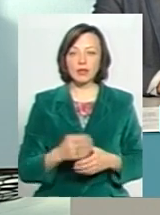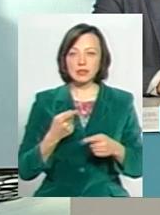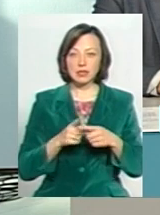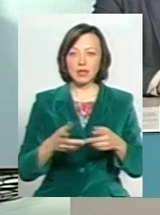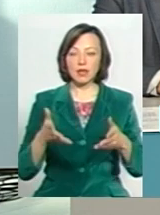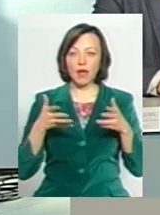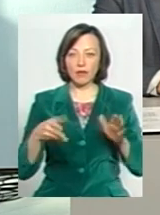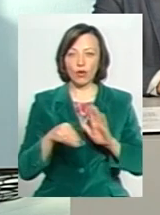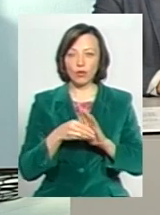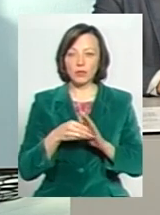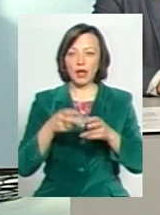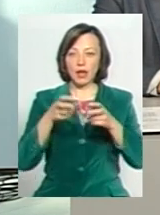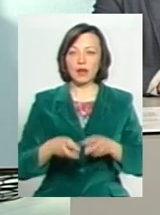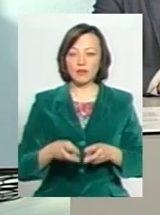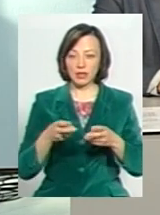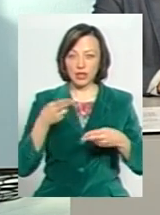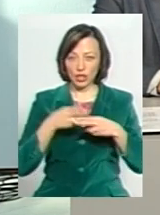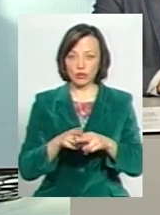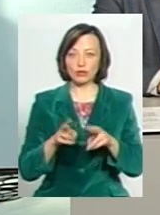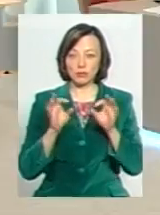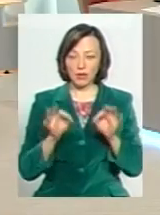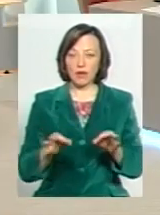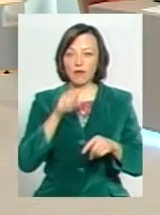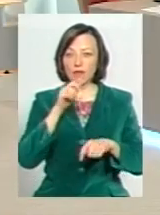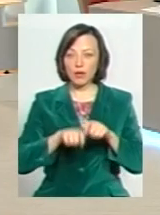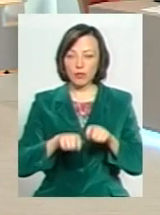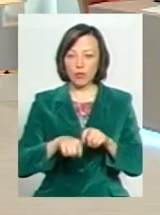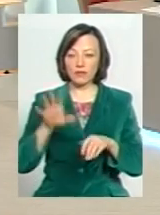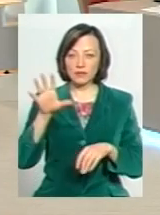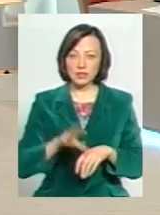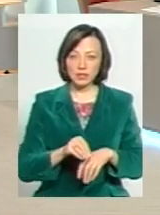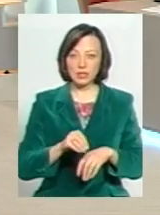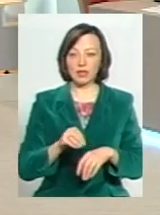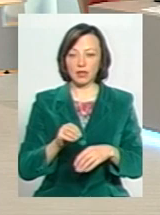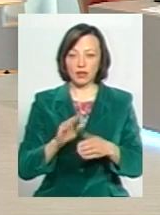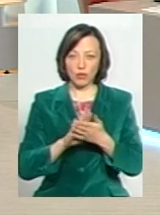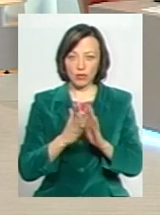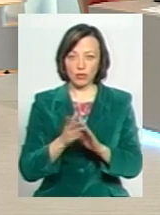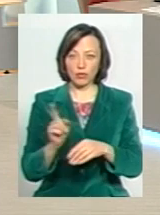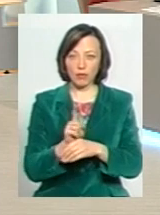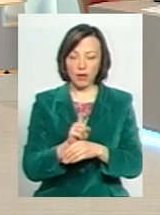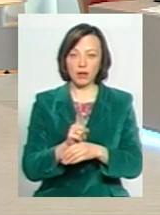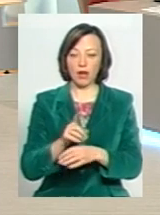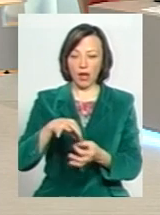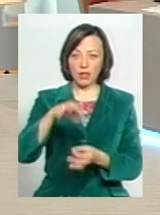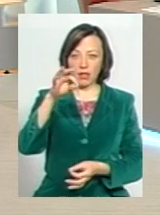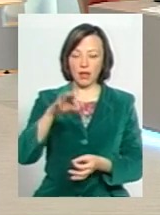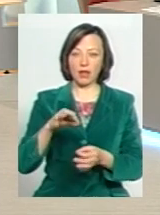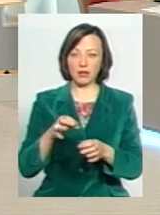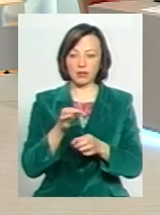ліфт технічно справний, він провів випробування, провірили всі технічні стани ліфта, канати в нормі,